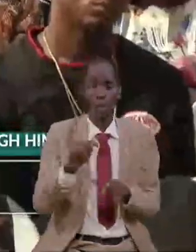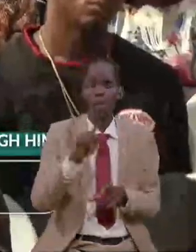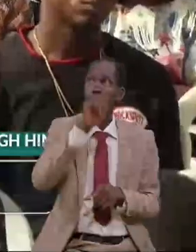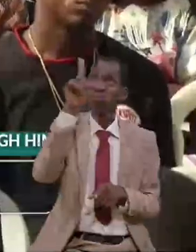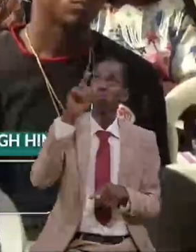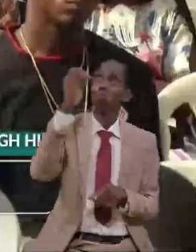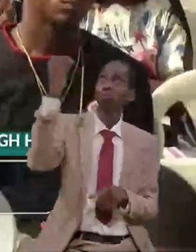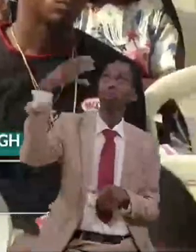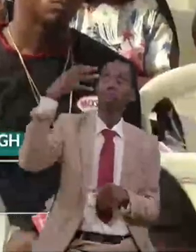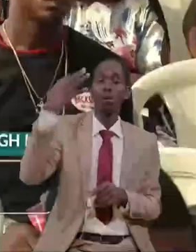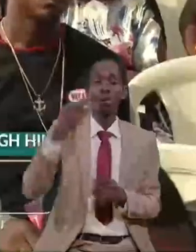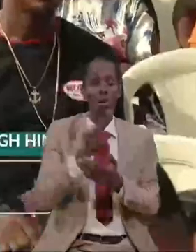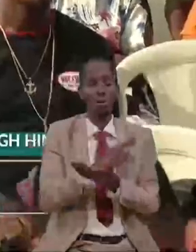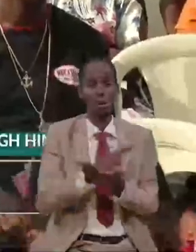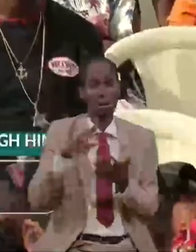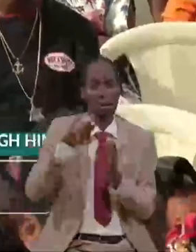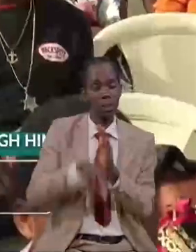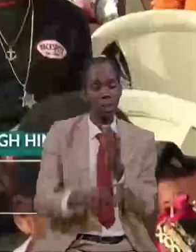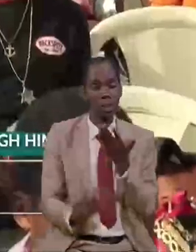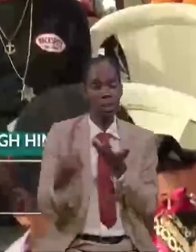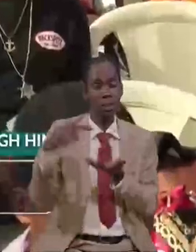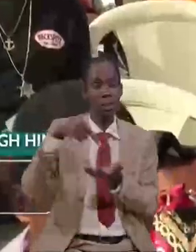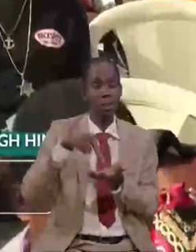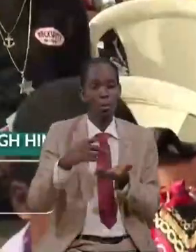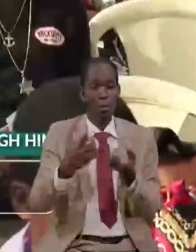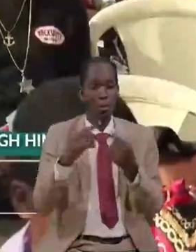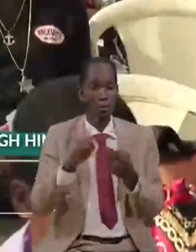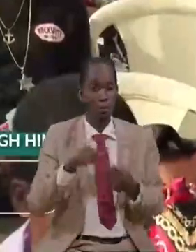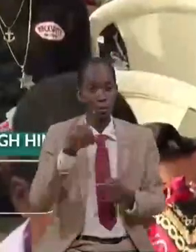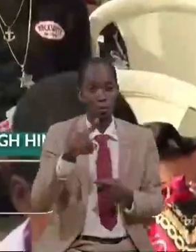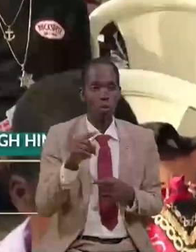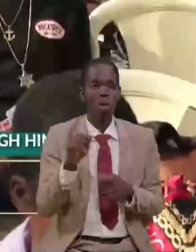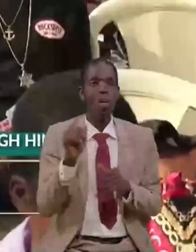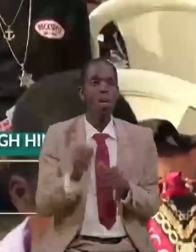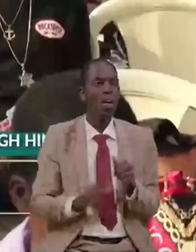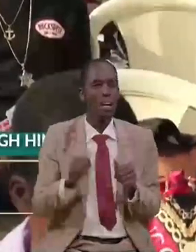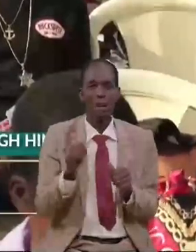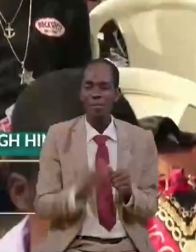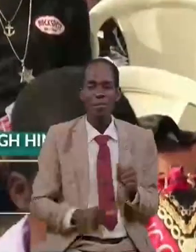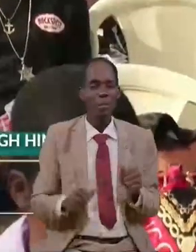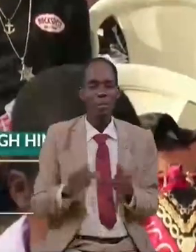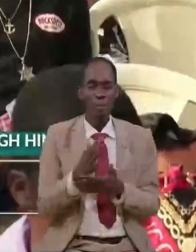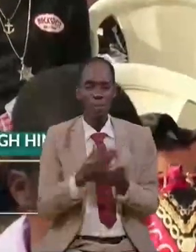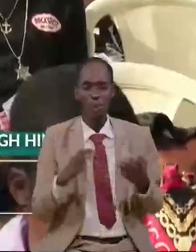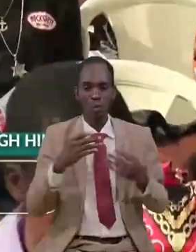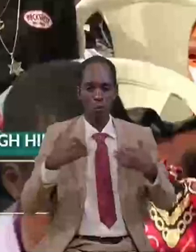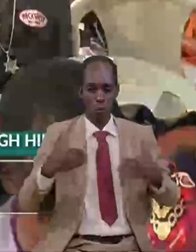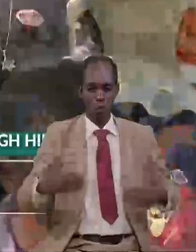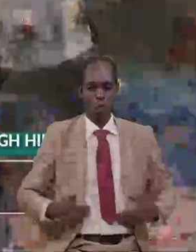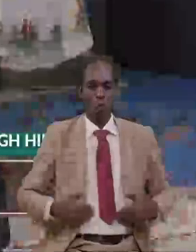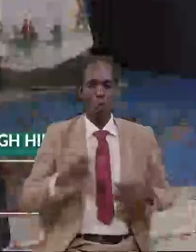aujourd'hui. Toute partie de ton corps, toute partie de ton être,